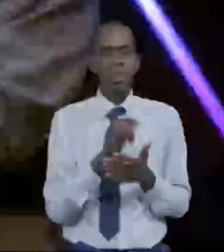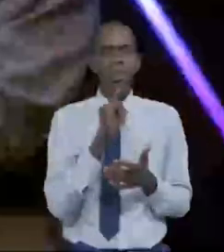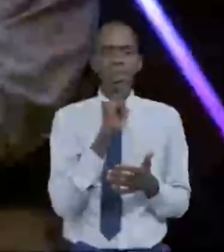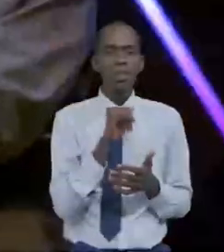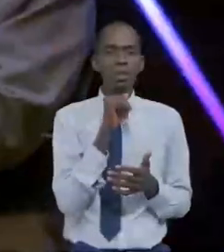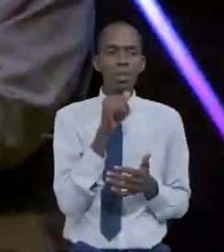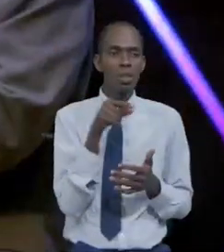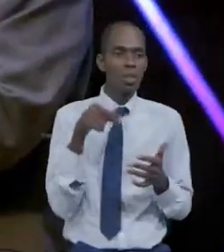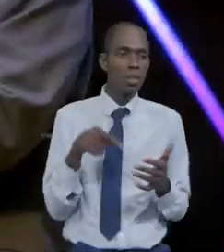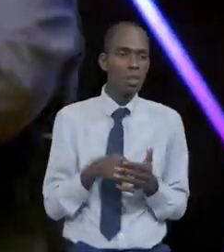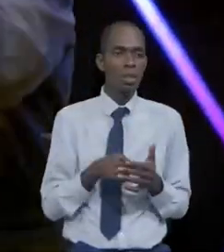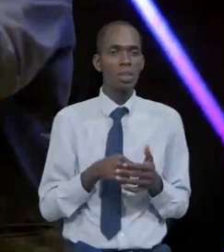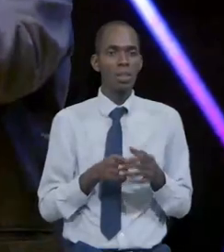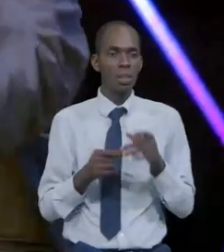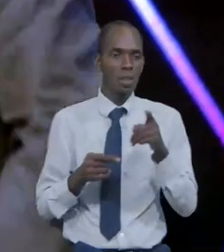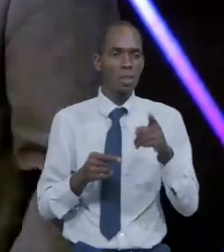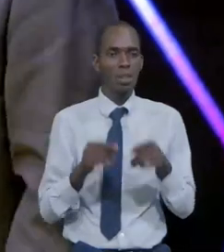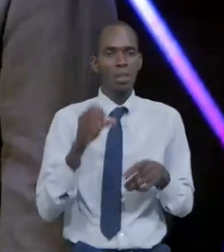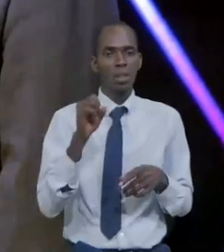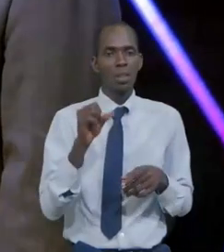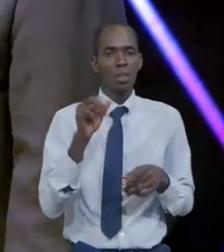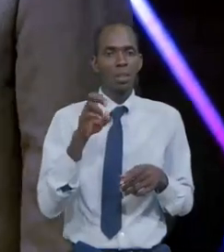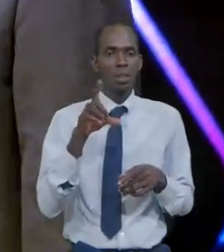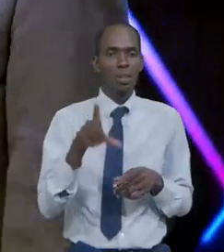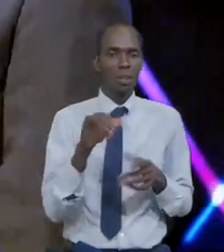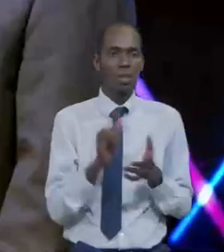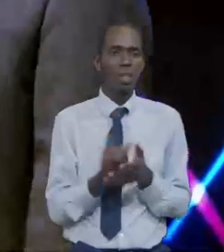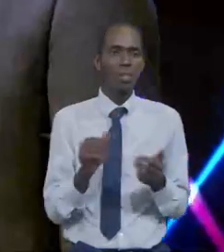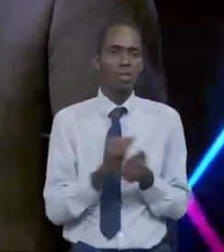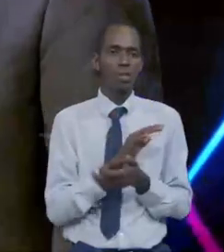celui qui persécutait Saul,